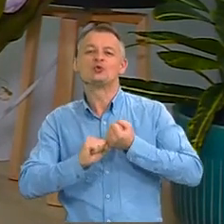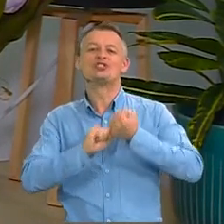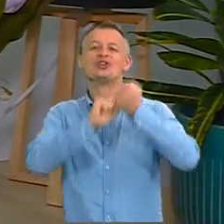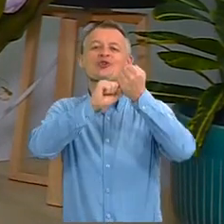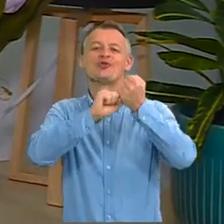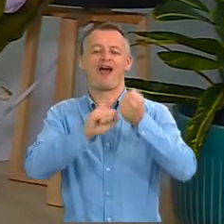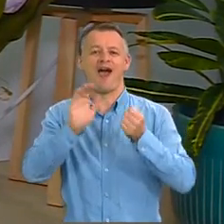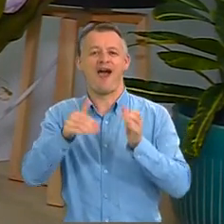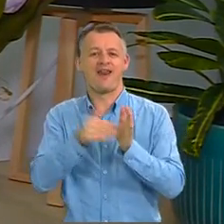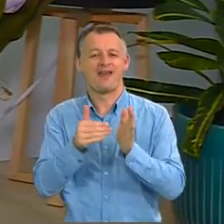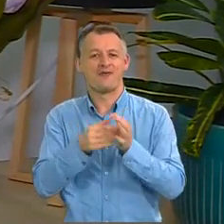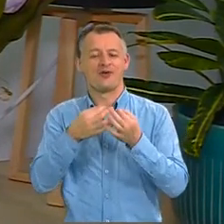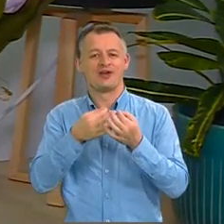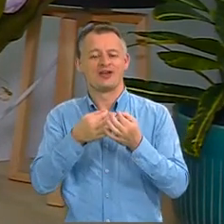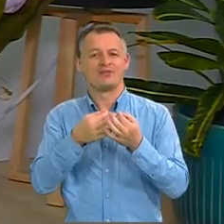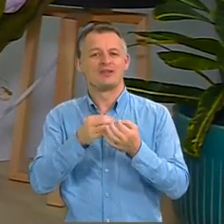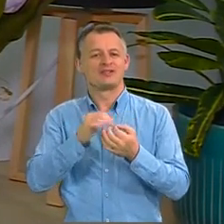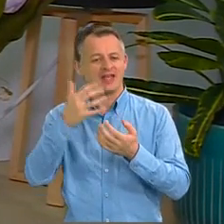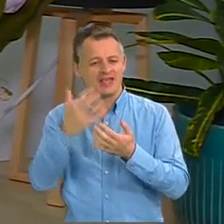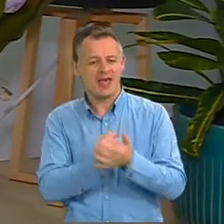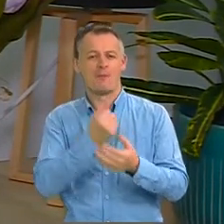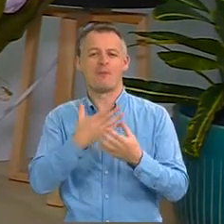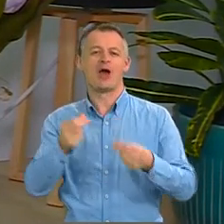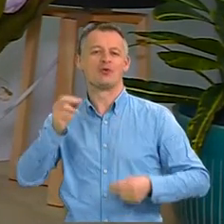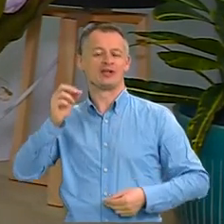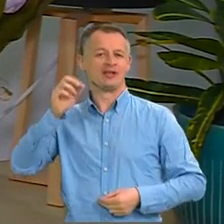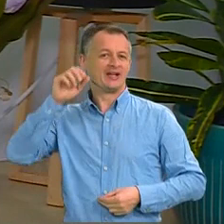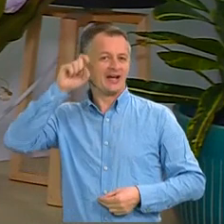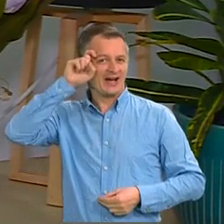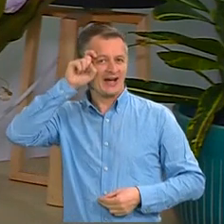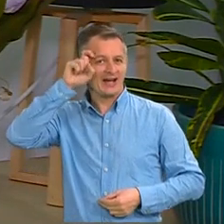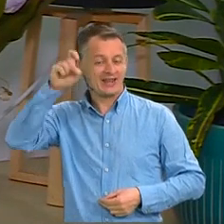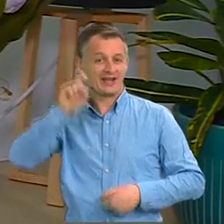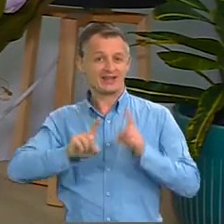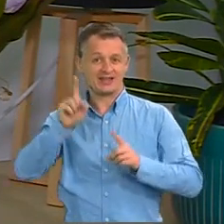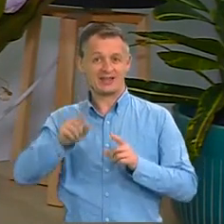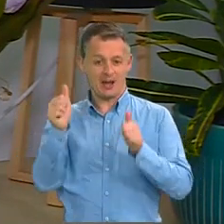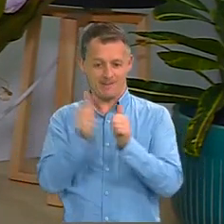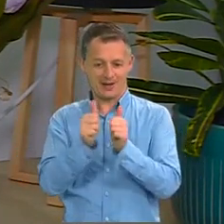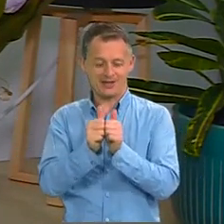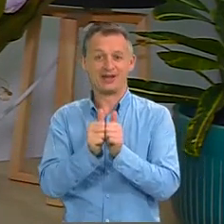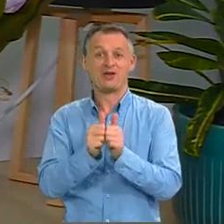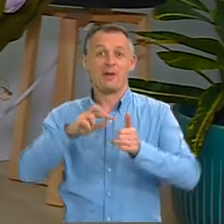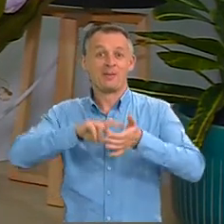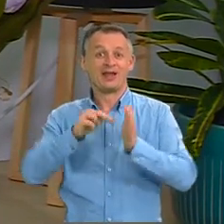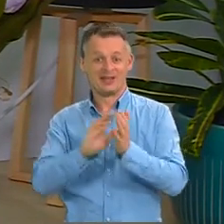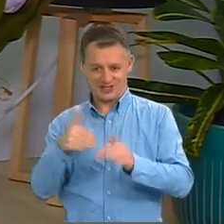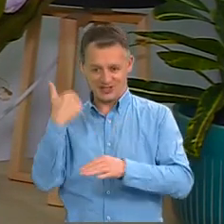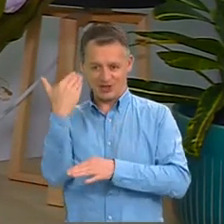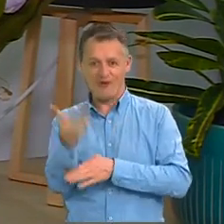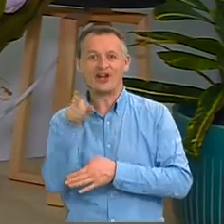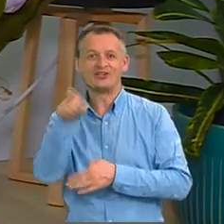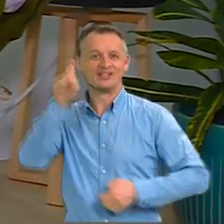nevoie să capete mai multă încredere. Și dacă partenerul este pregătit să ofere această